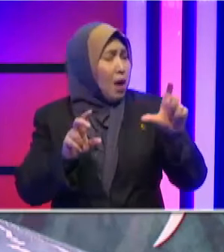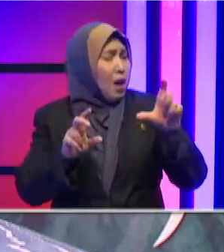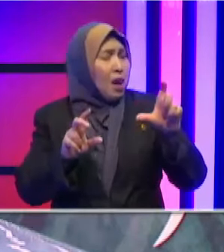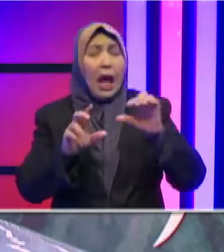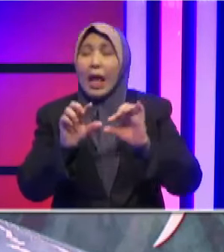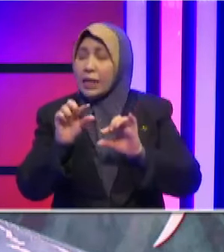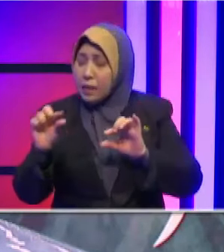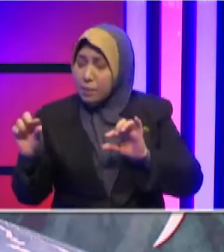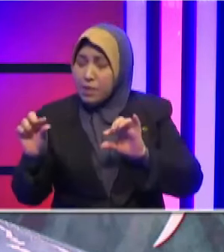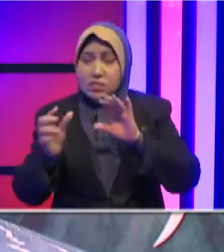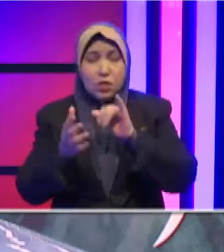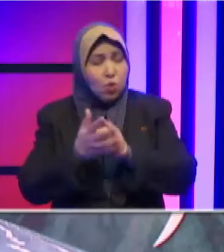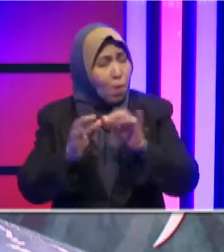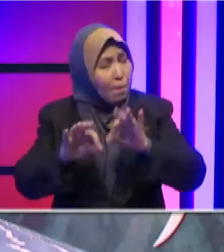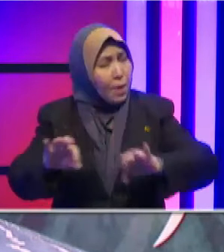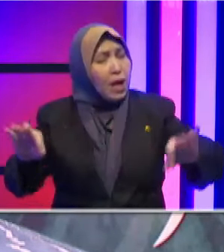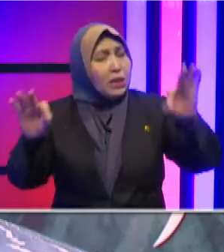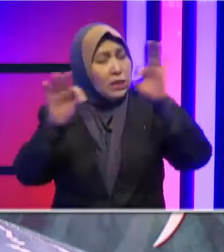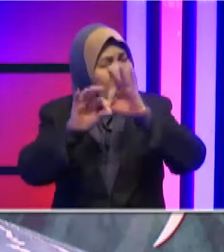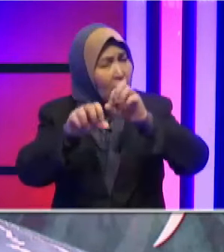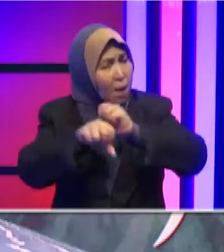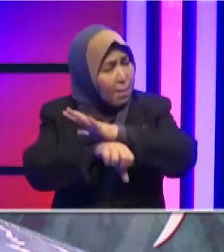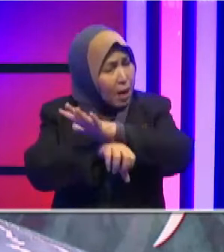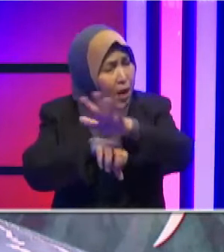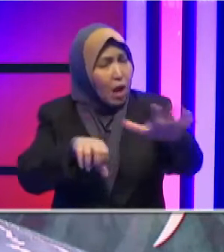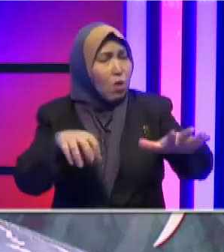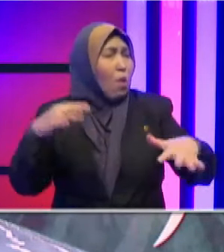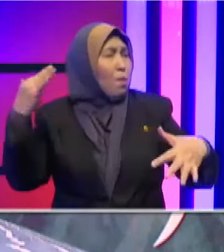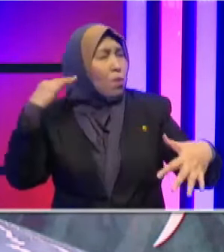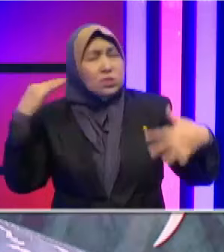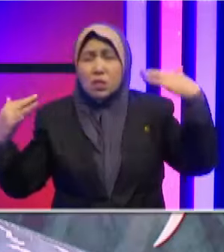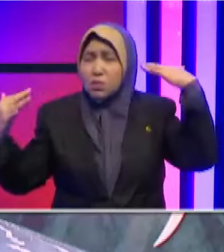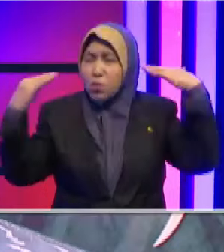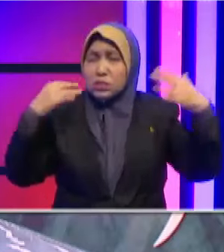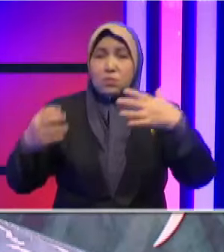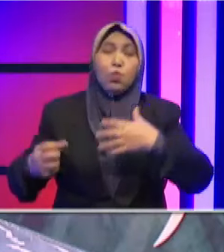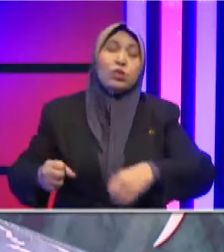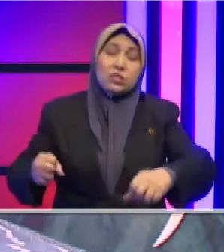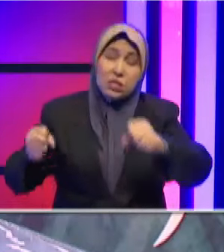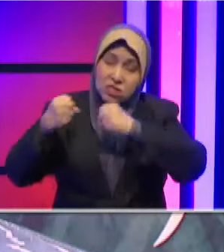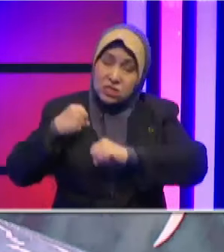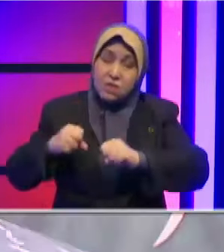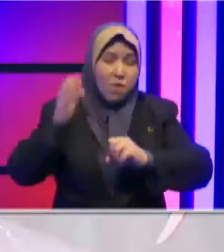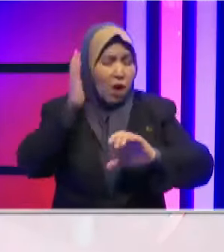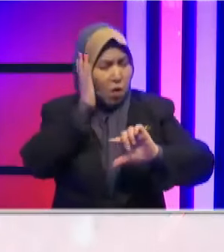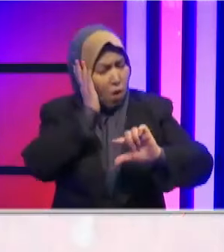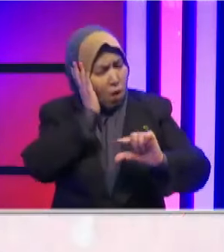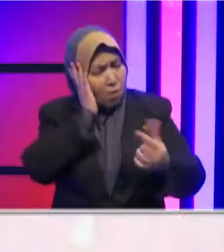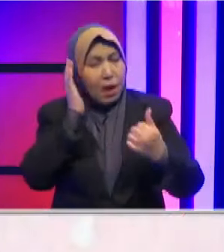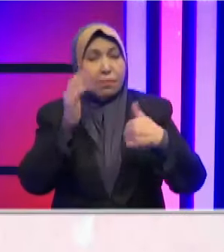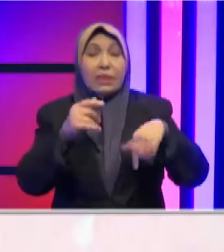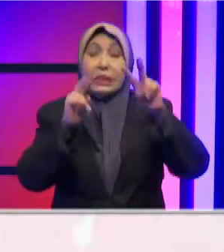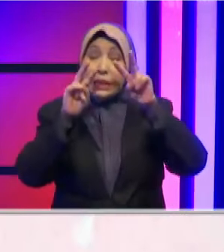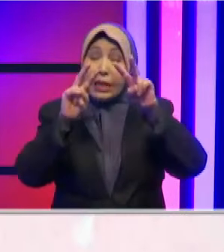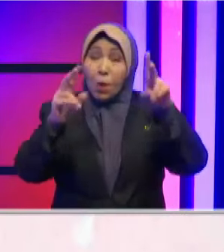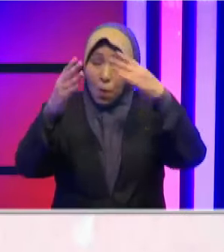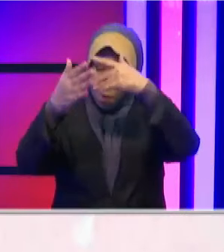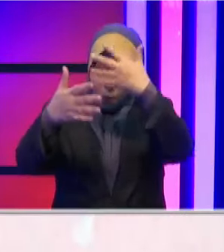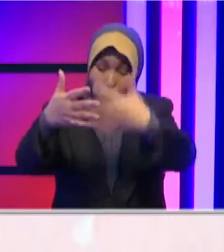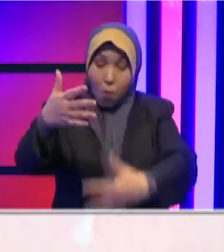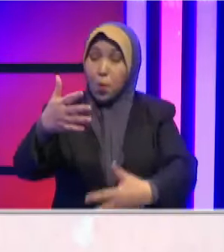nipis itu sangat penting dalam mempengaruhi atau bunyi-bunyi sifat bacaan tersebut melihat dislike kita pada hari ini